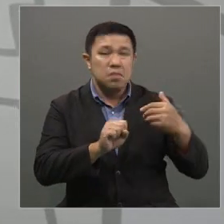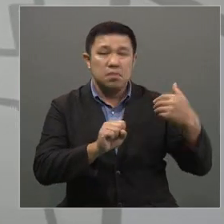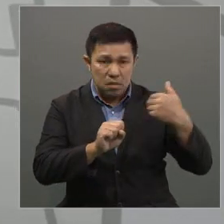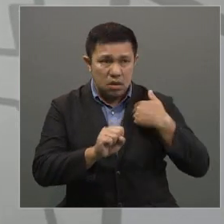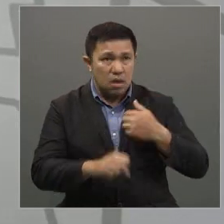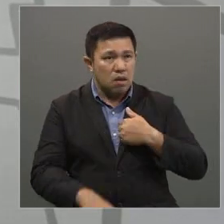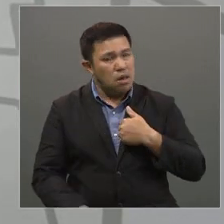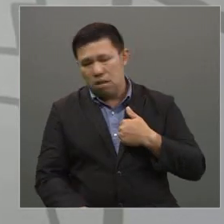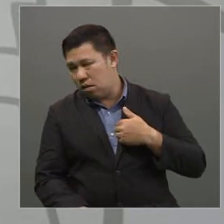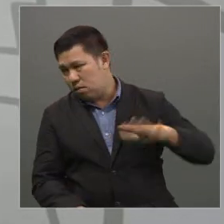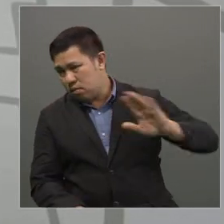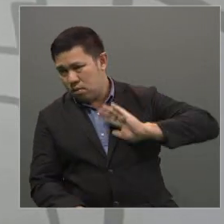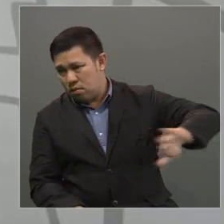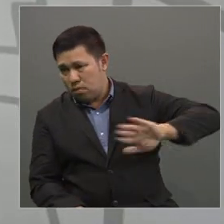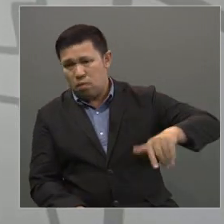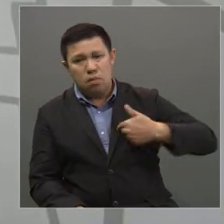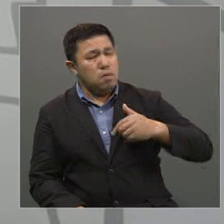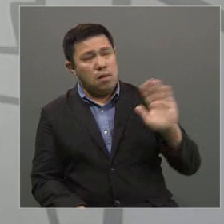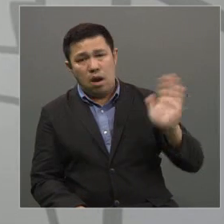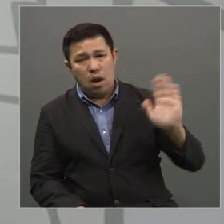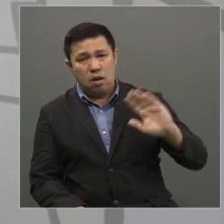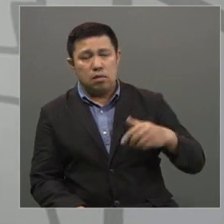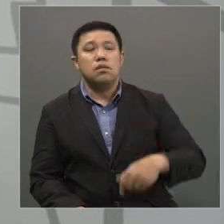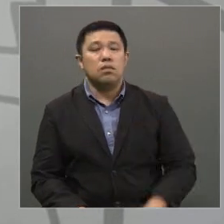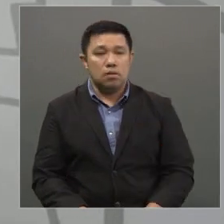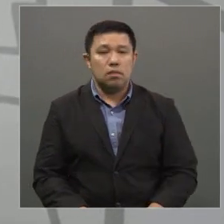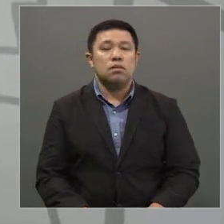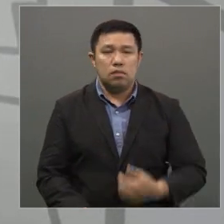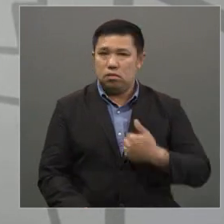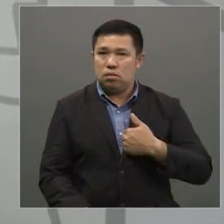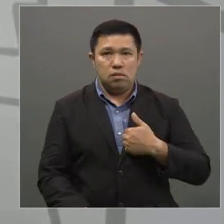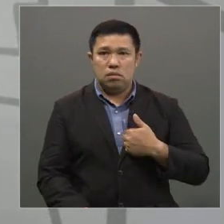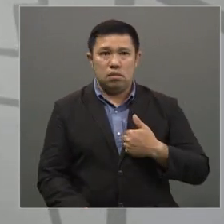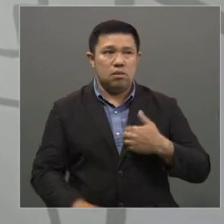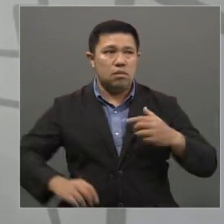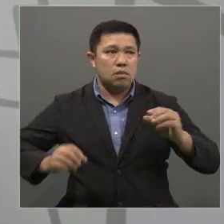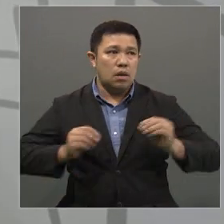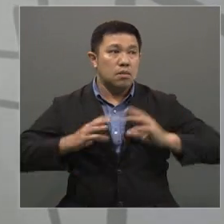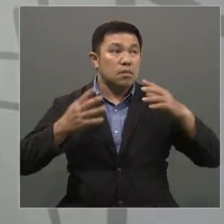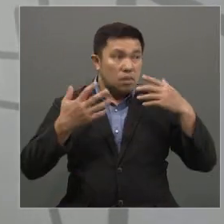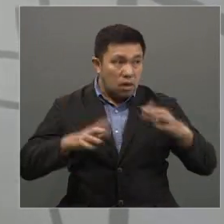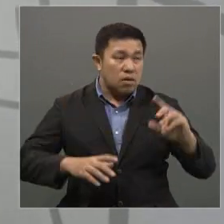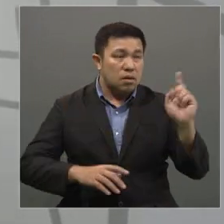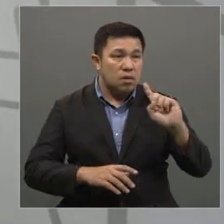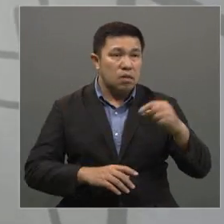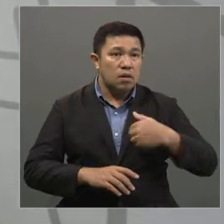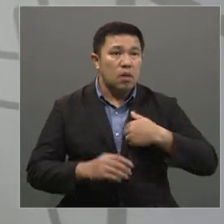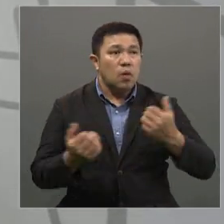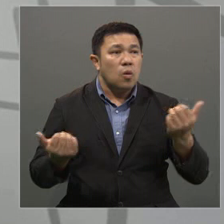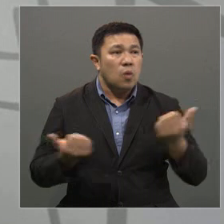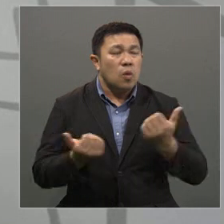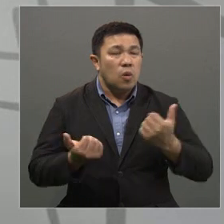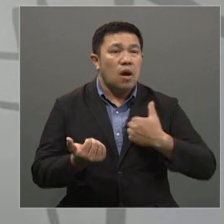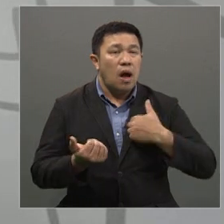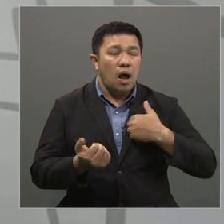แล้วเราก็แบบไม่รับอย่างเดียวเลย ยื่นคำขาด ยื่นคำขาดไม่รับแต่สุดท้ายเป็นยังไงนำรูปเราไปสร้างเพ